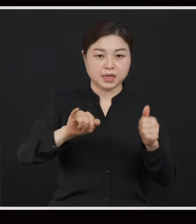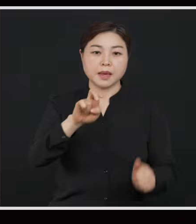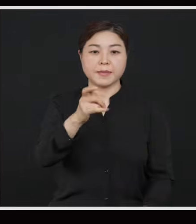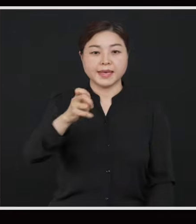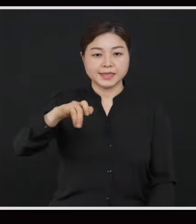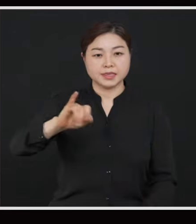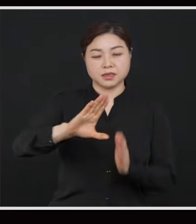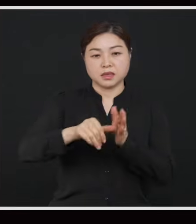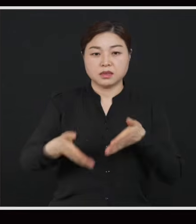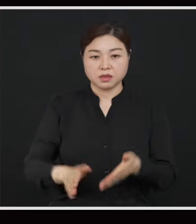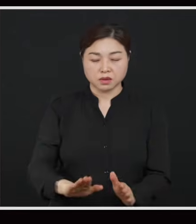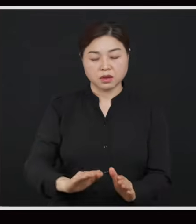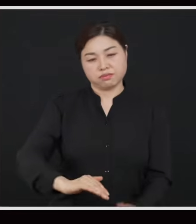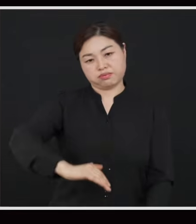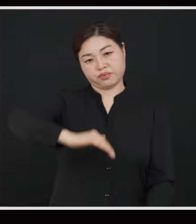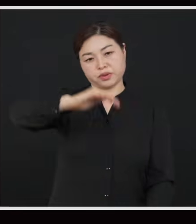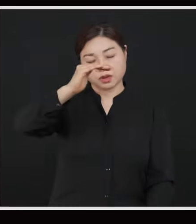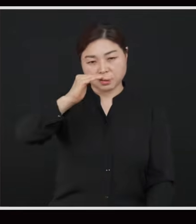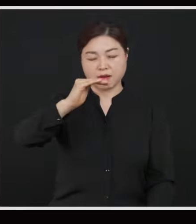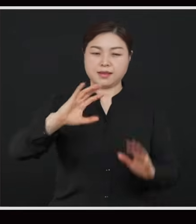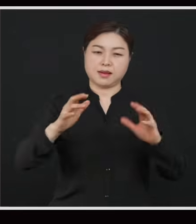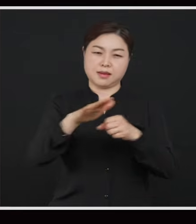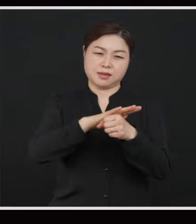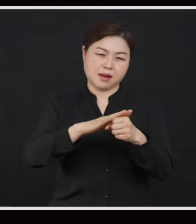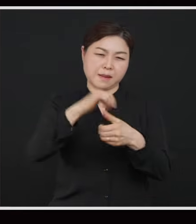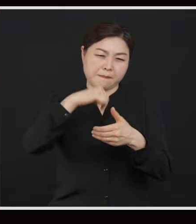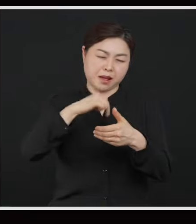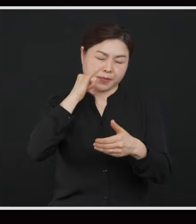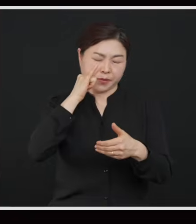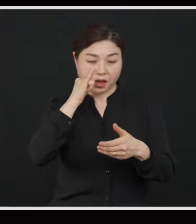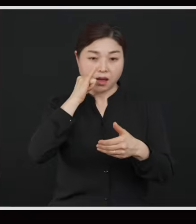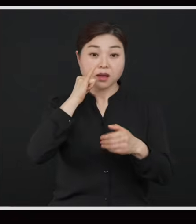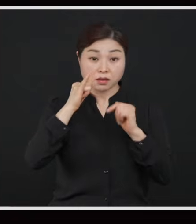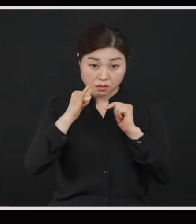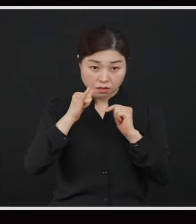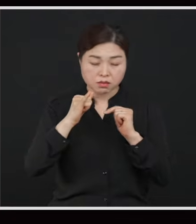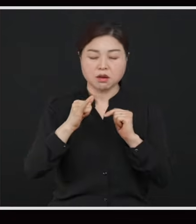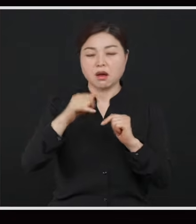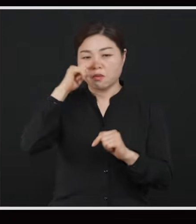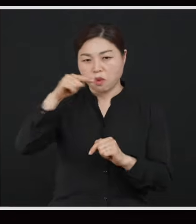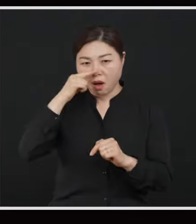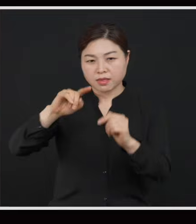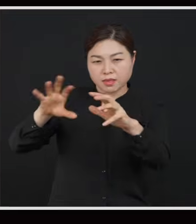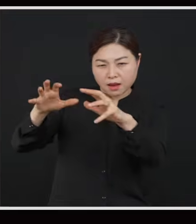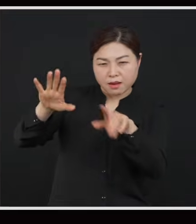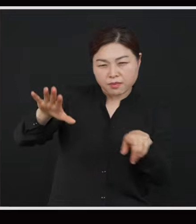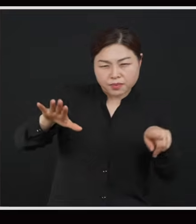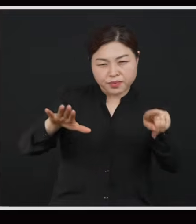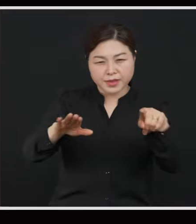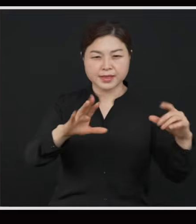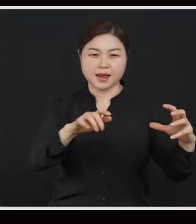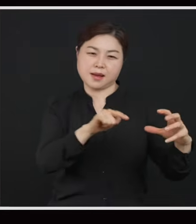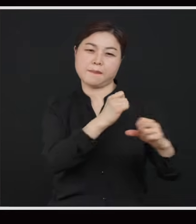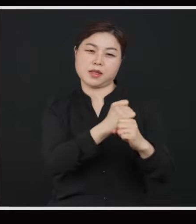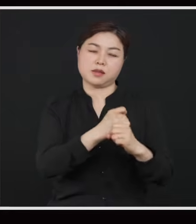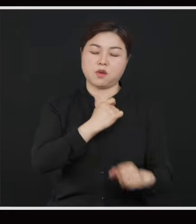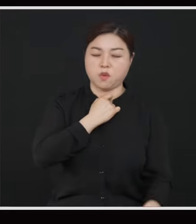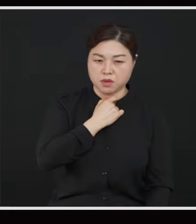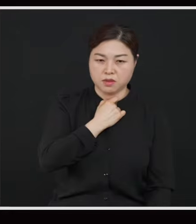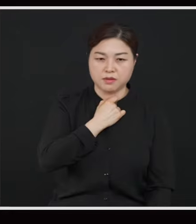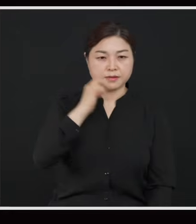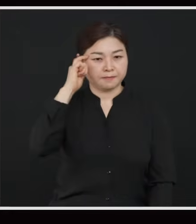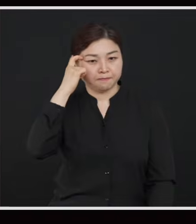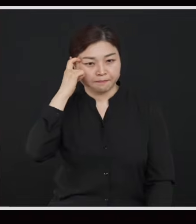자라나서 애국심이 고취되던 일본에서 서양 열강에 견주는 나라를 만드는데 일조를 하고